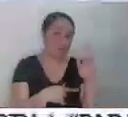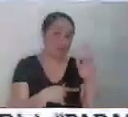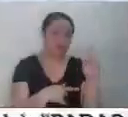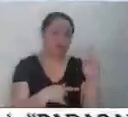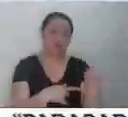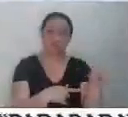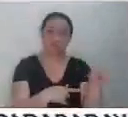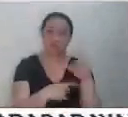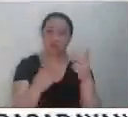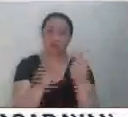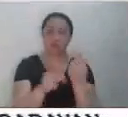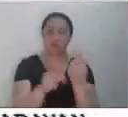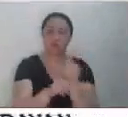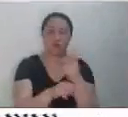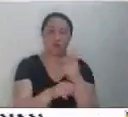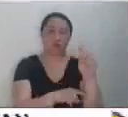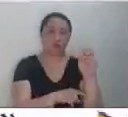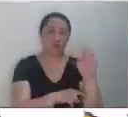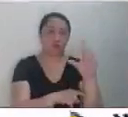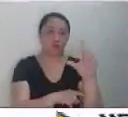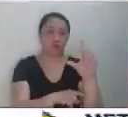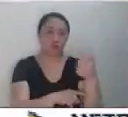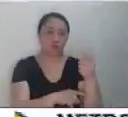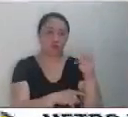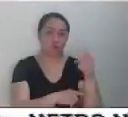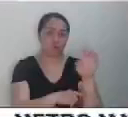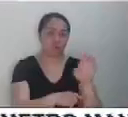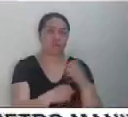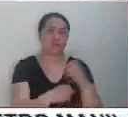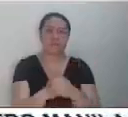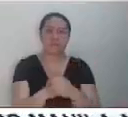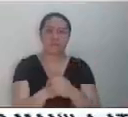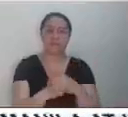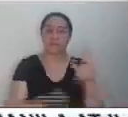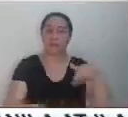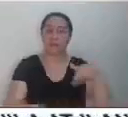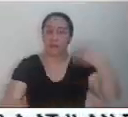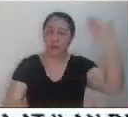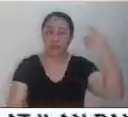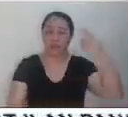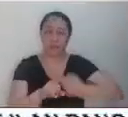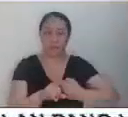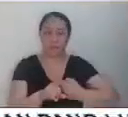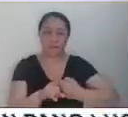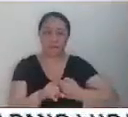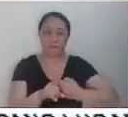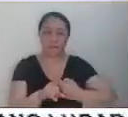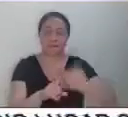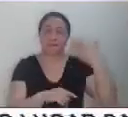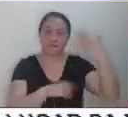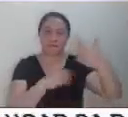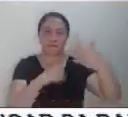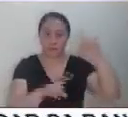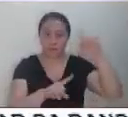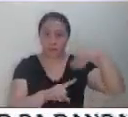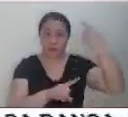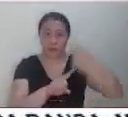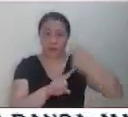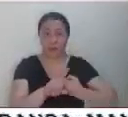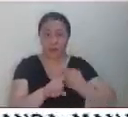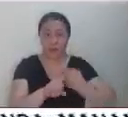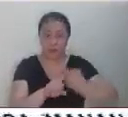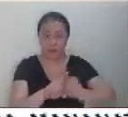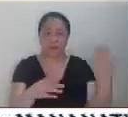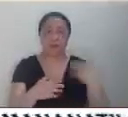salamat. Nagkabit yung mga toll gates po natin, halo-halo po, meron pong by appointment, tingnan lang po yung mga